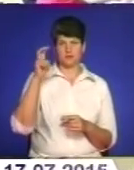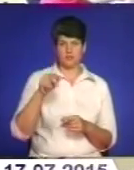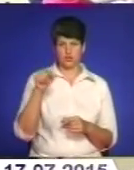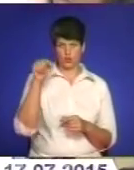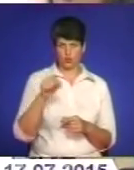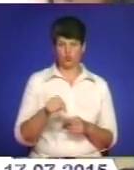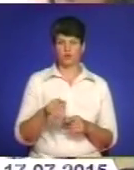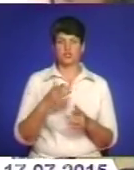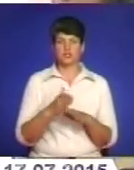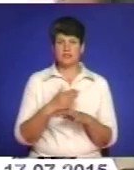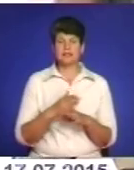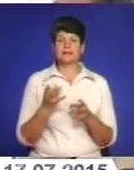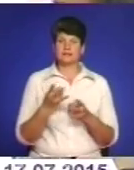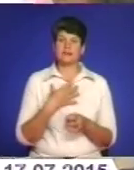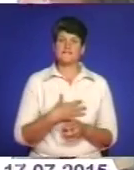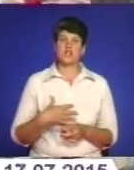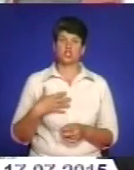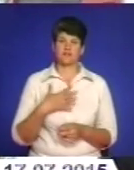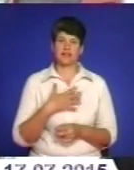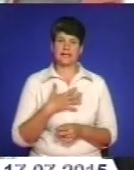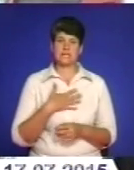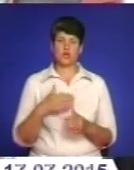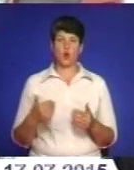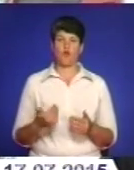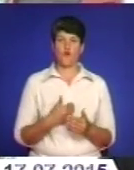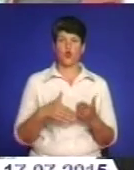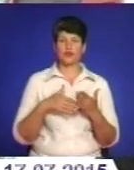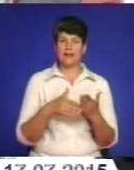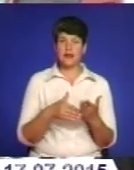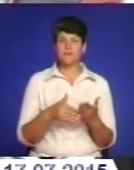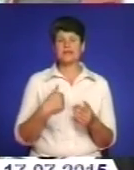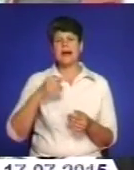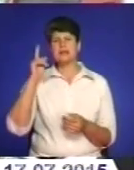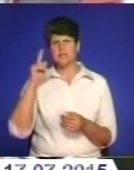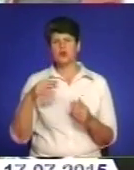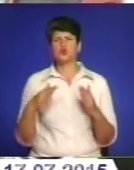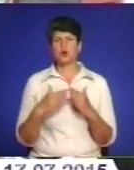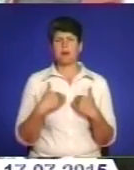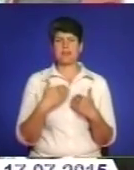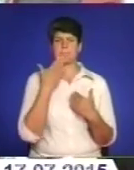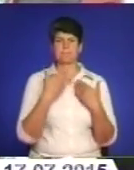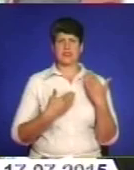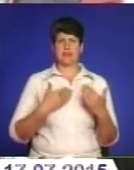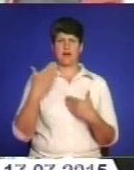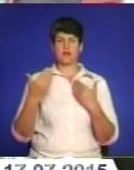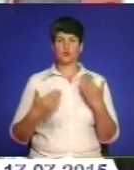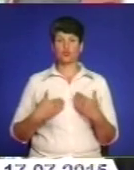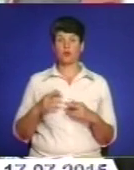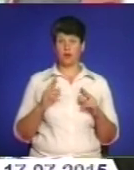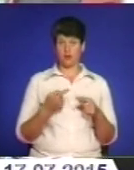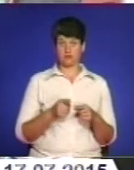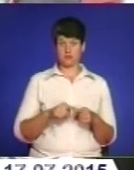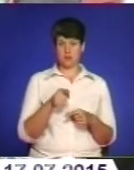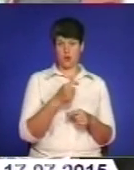це важливо для канадського волонтера. Я знаю, що вдома учителі мене питають, як ви це